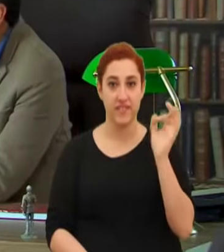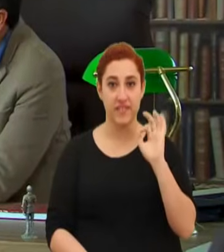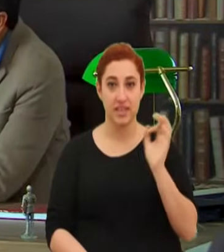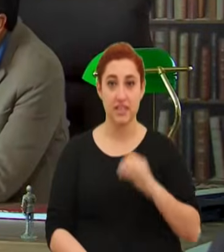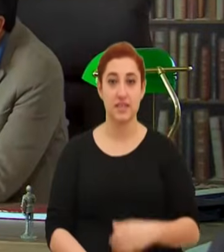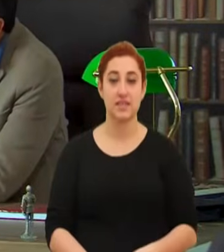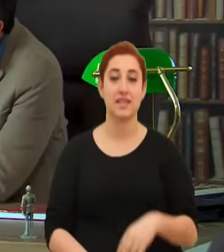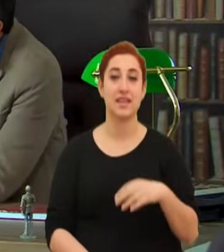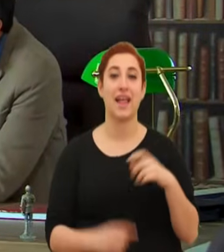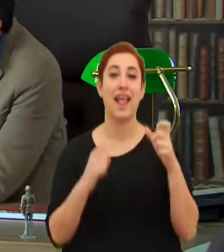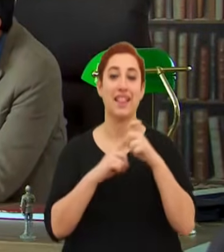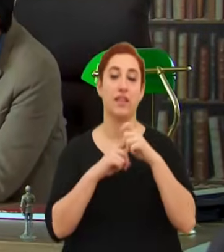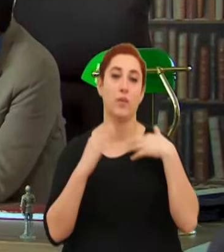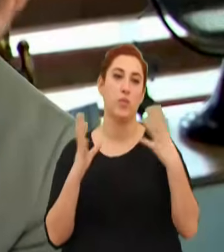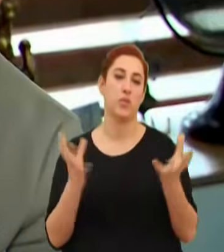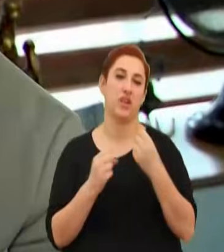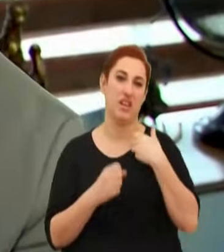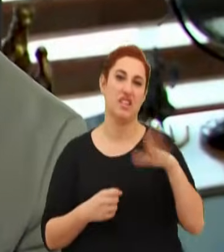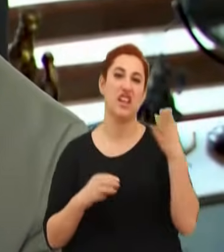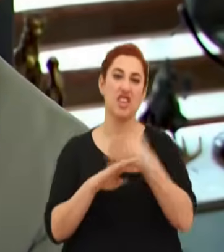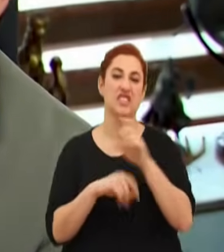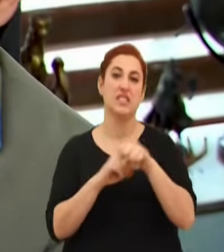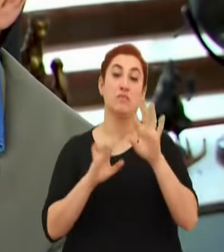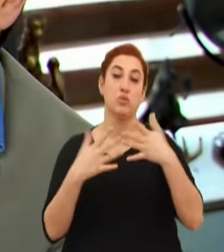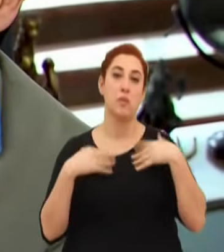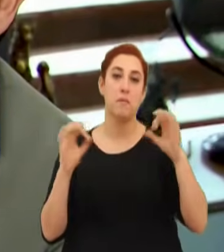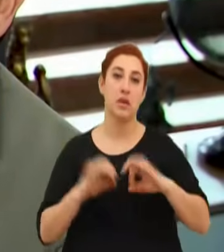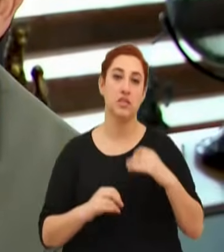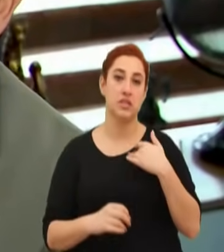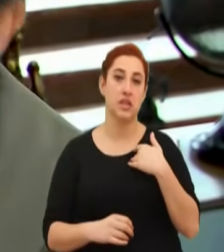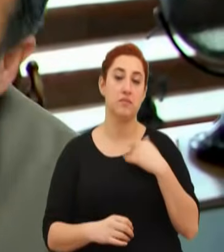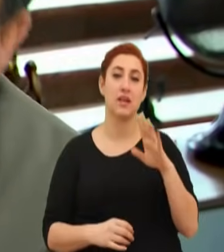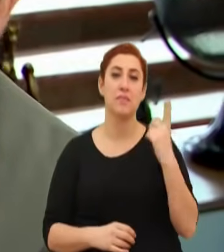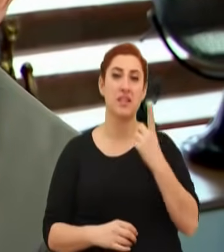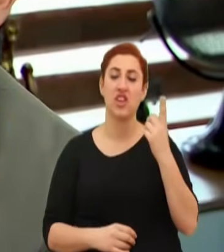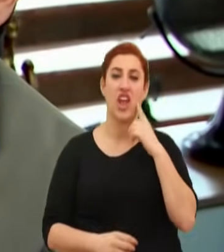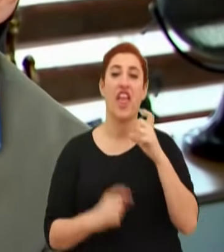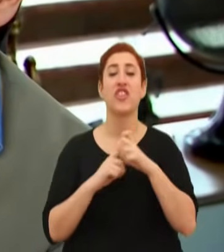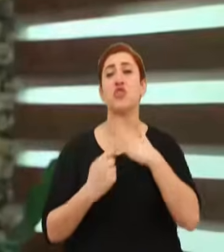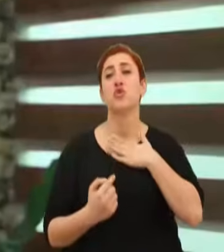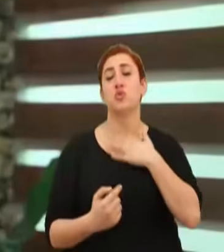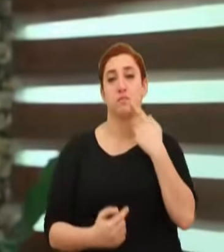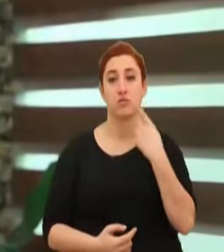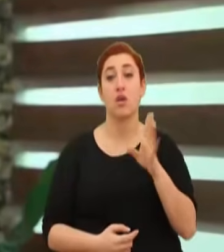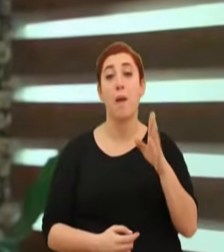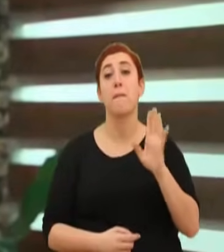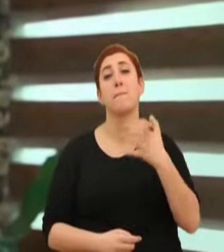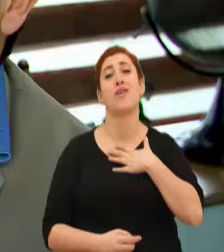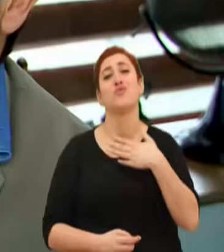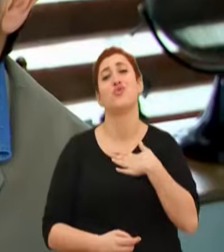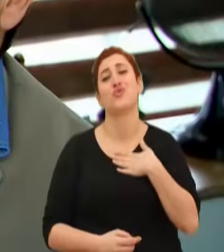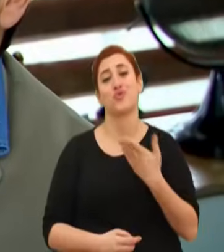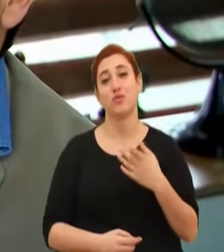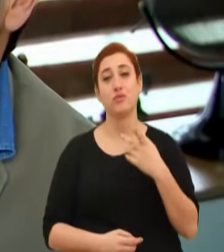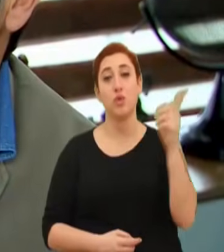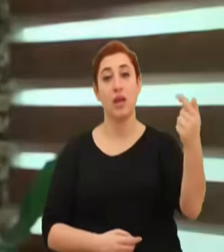Evet. Engin'den kurtulduk. Gerçekten sinirimi bozmaya başlamıştı ya. Ha bir de Engin'cim diyorsun adama. Ay ama patroncum.